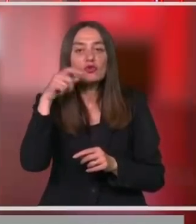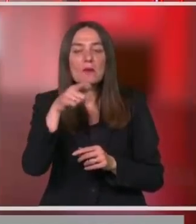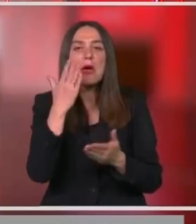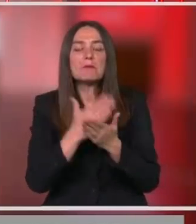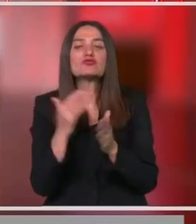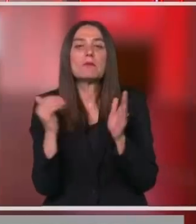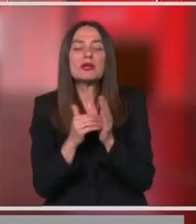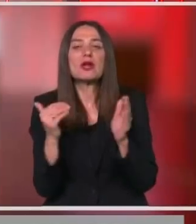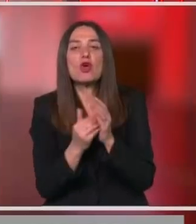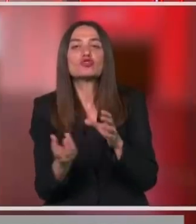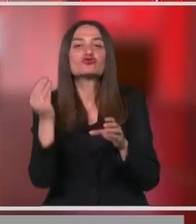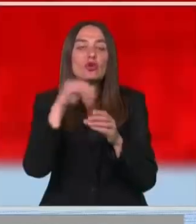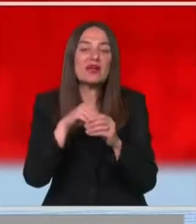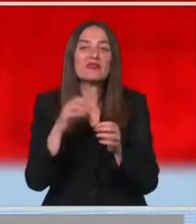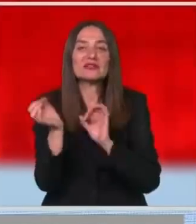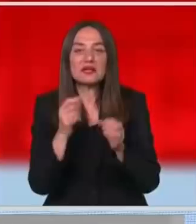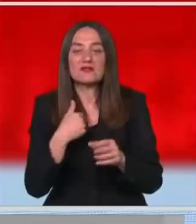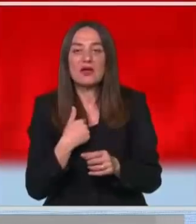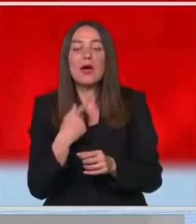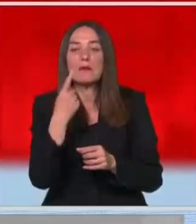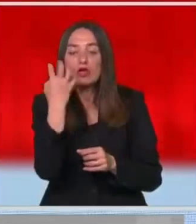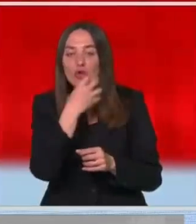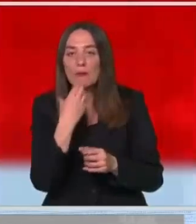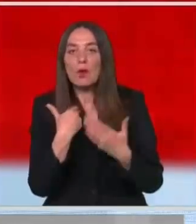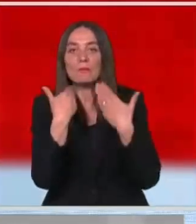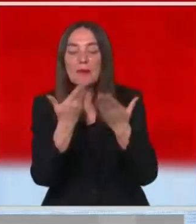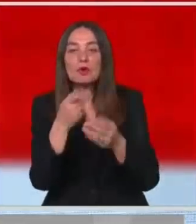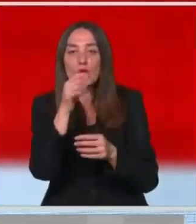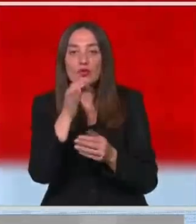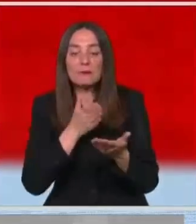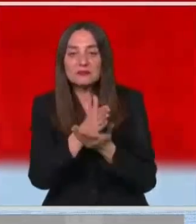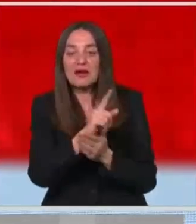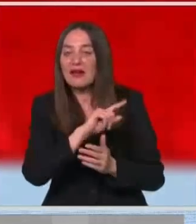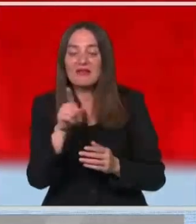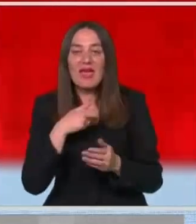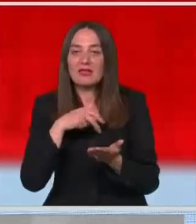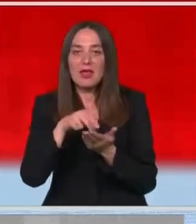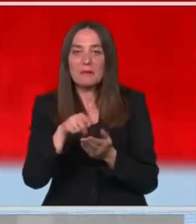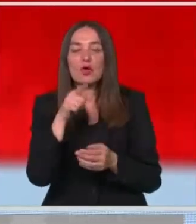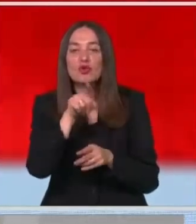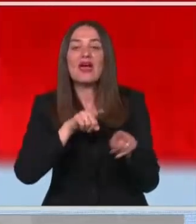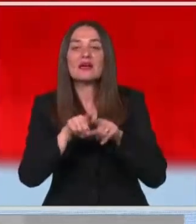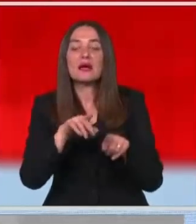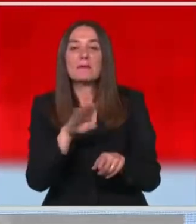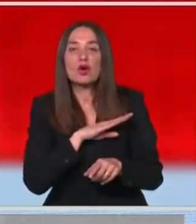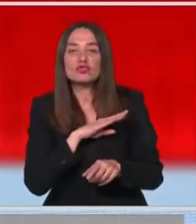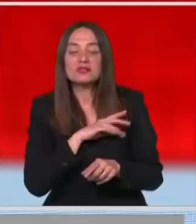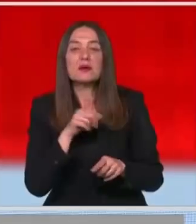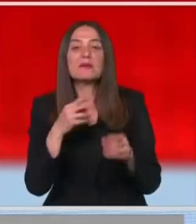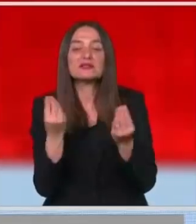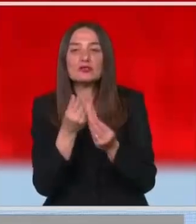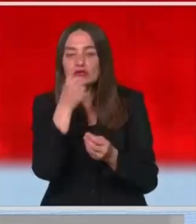biti potrebna još dodatna sredstva. Ja bih dao toplu preporuku da o tom smeru u ovom momentu ne idemo. To je takođe opasno zato što će